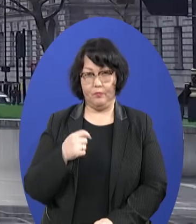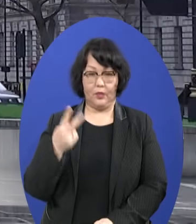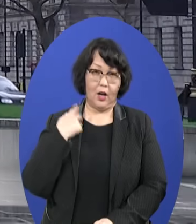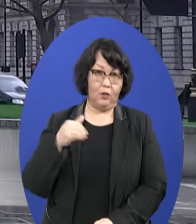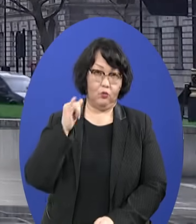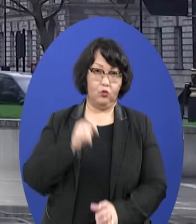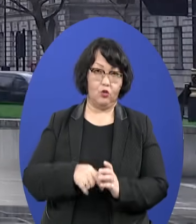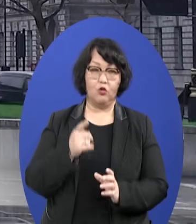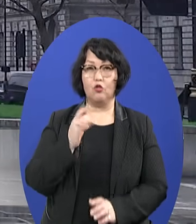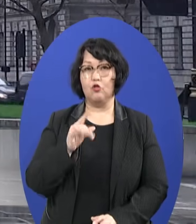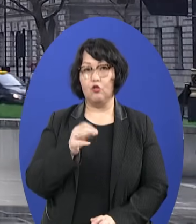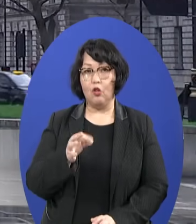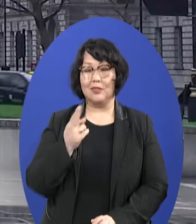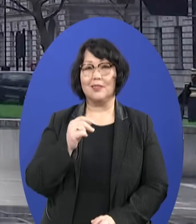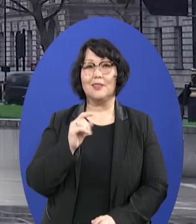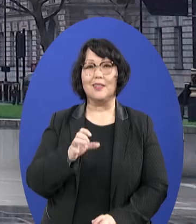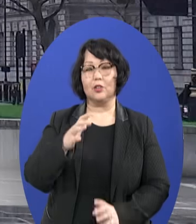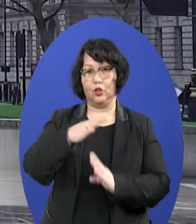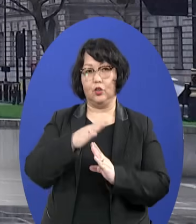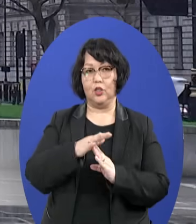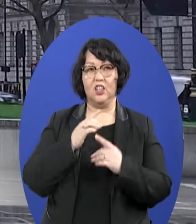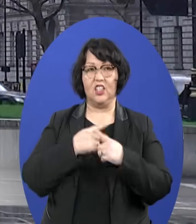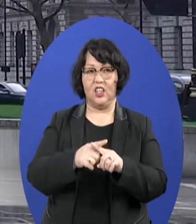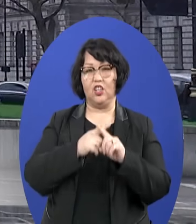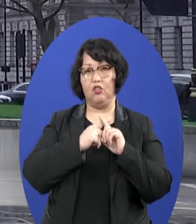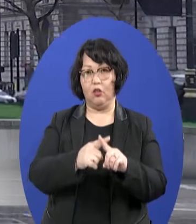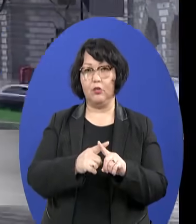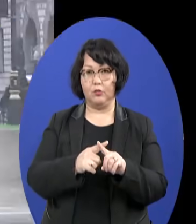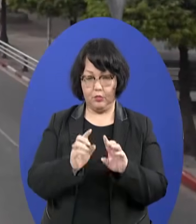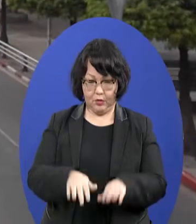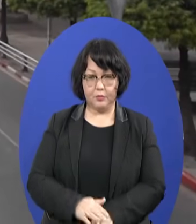Британи дахь хөрөнгө дансыг зарцааж хилийн хориг тавьсан байна.